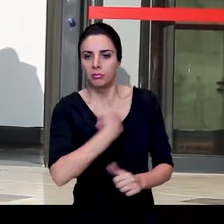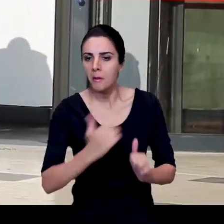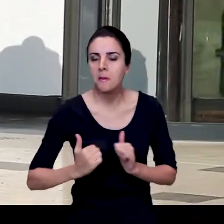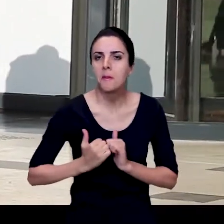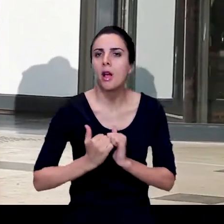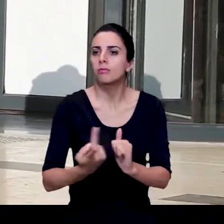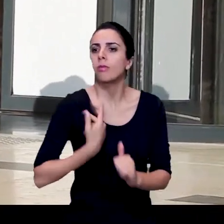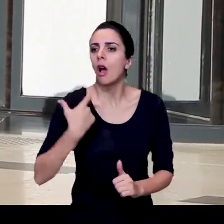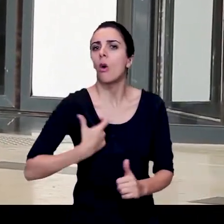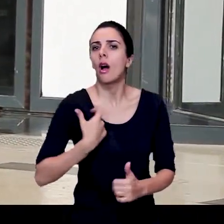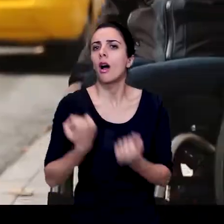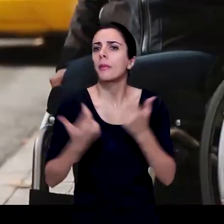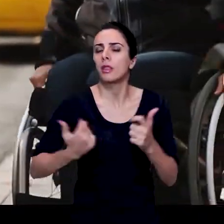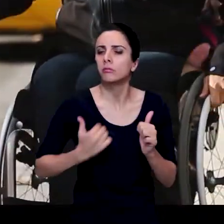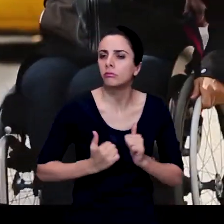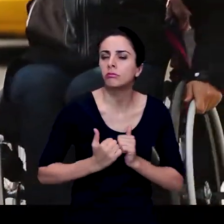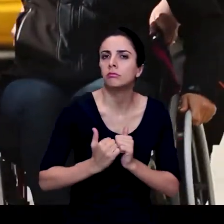vasıtaya kadar eşlik edilecek.